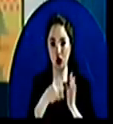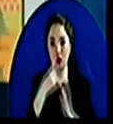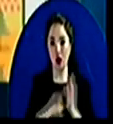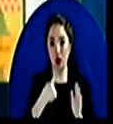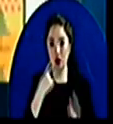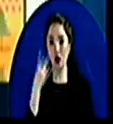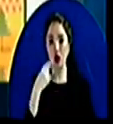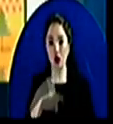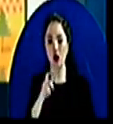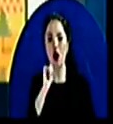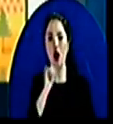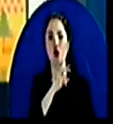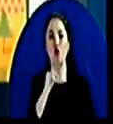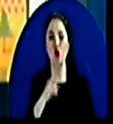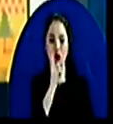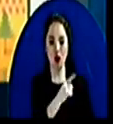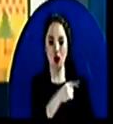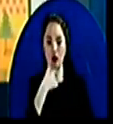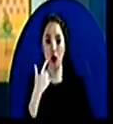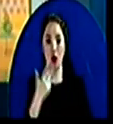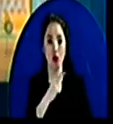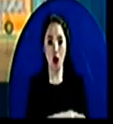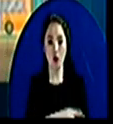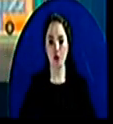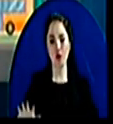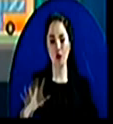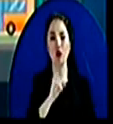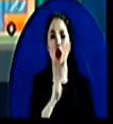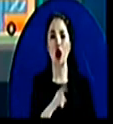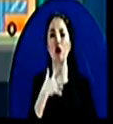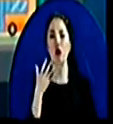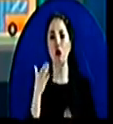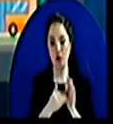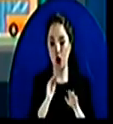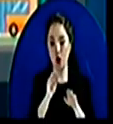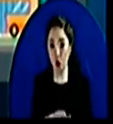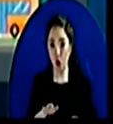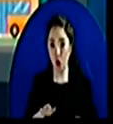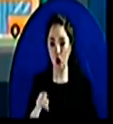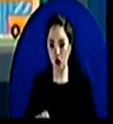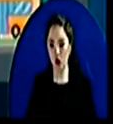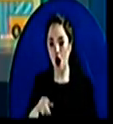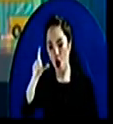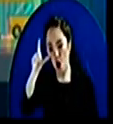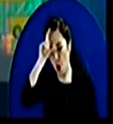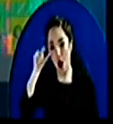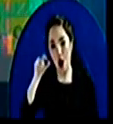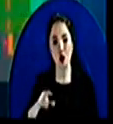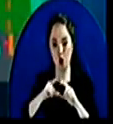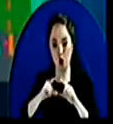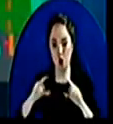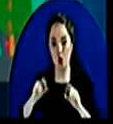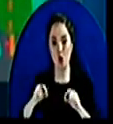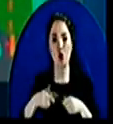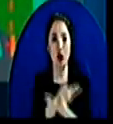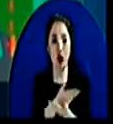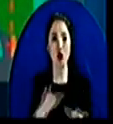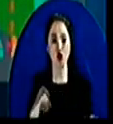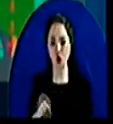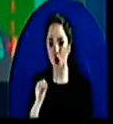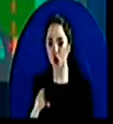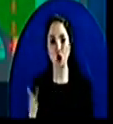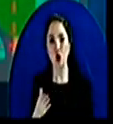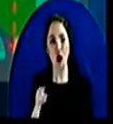хаан уул дүүргийн 1-5 ангийн нийт 15,000 хүүхдүүдэд энэ ухаалаг энэ үнэлгийг тарааж өгөх юм байна. За энэ хүн